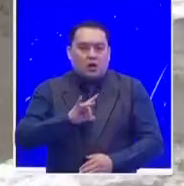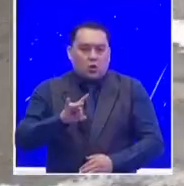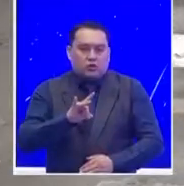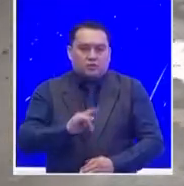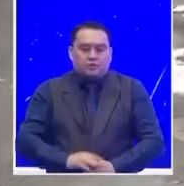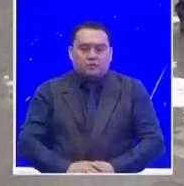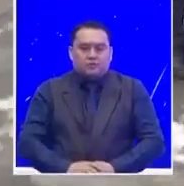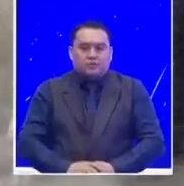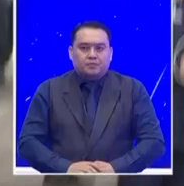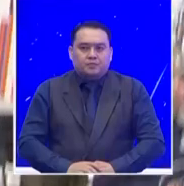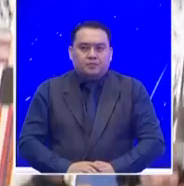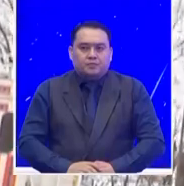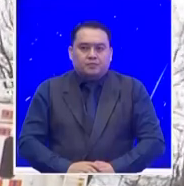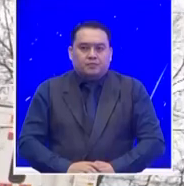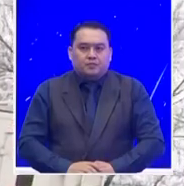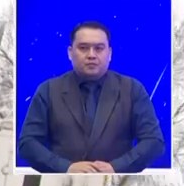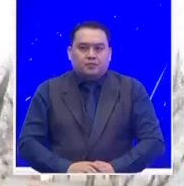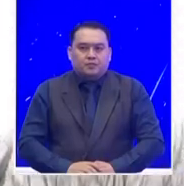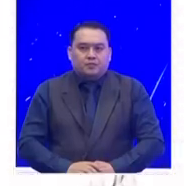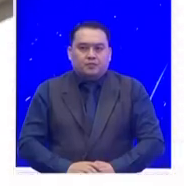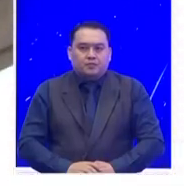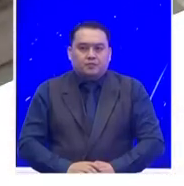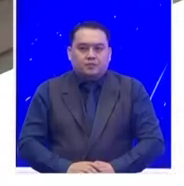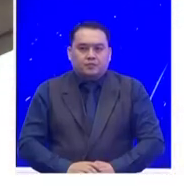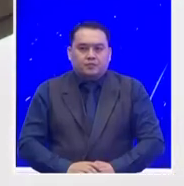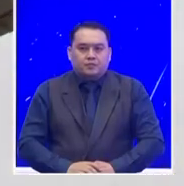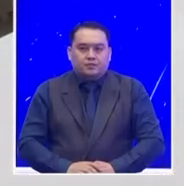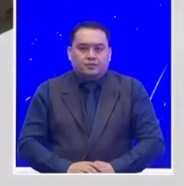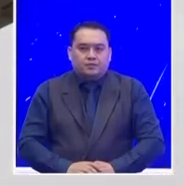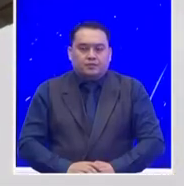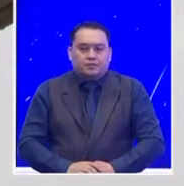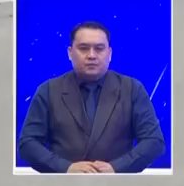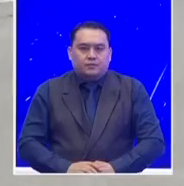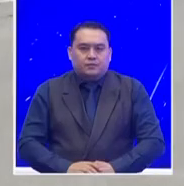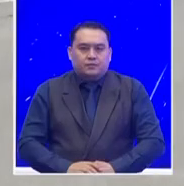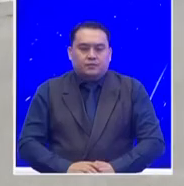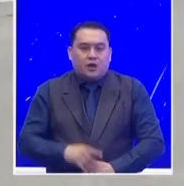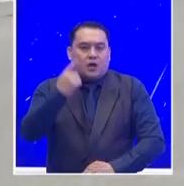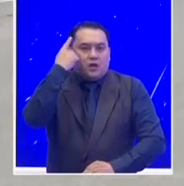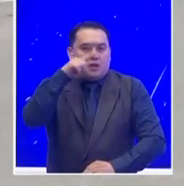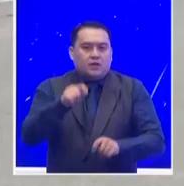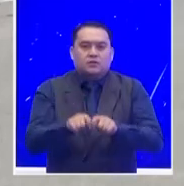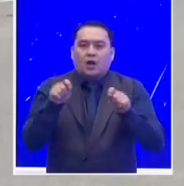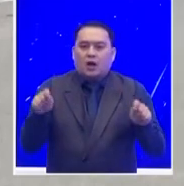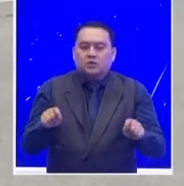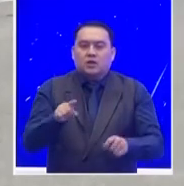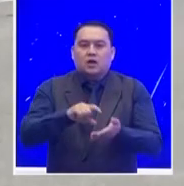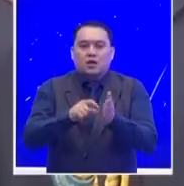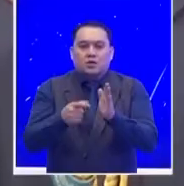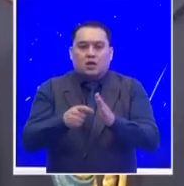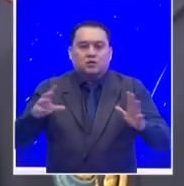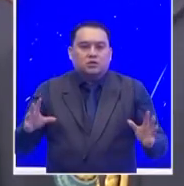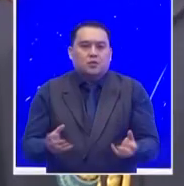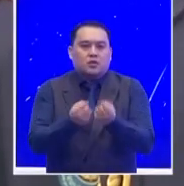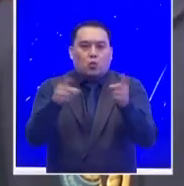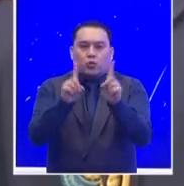района. Идея создания класса юных спасателей является